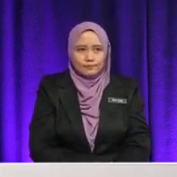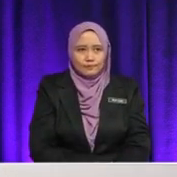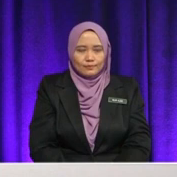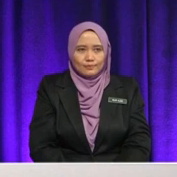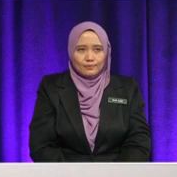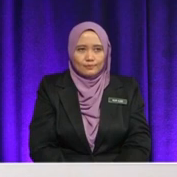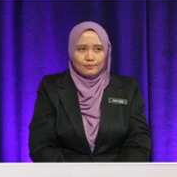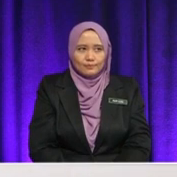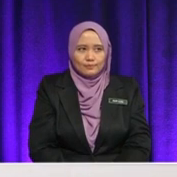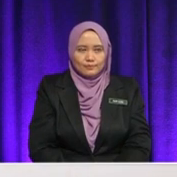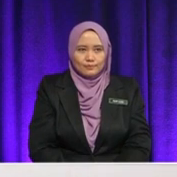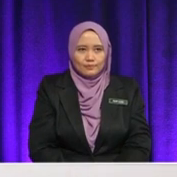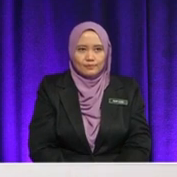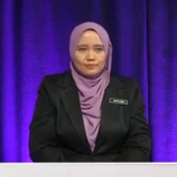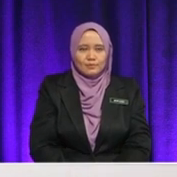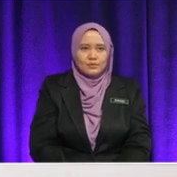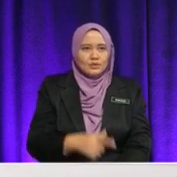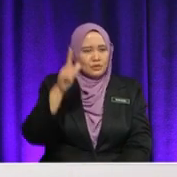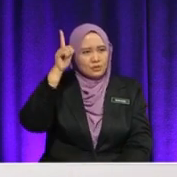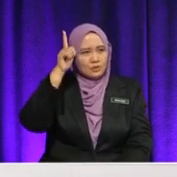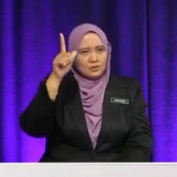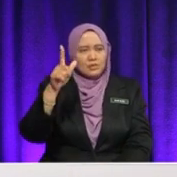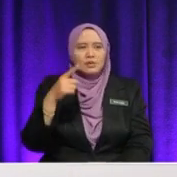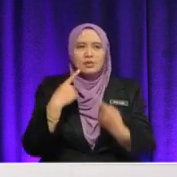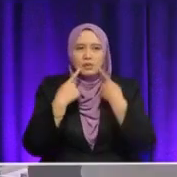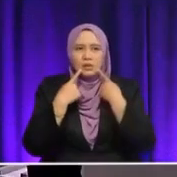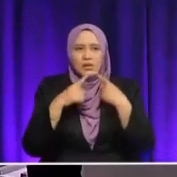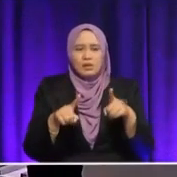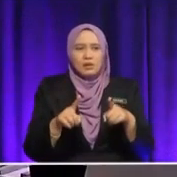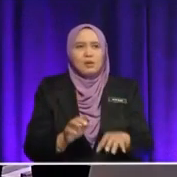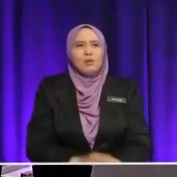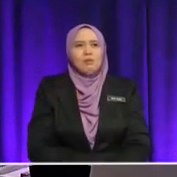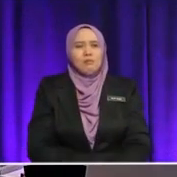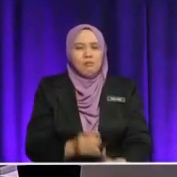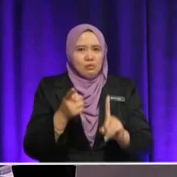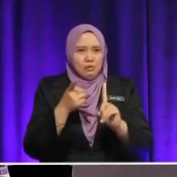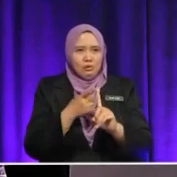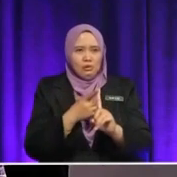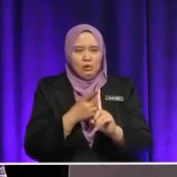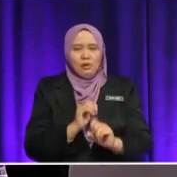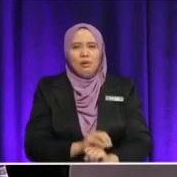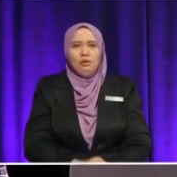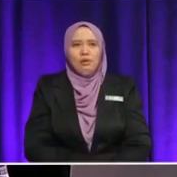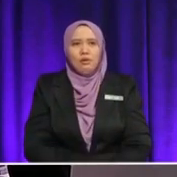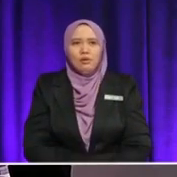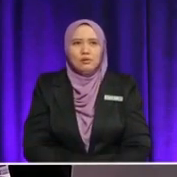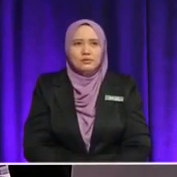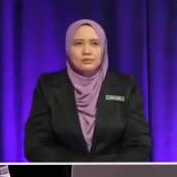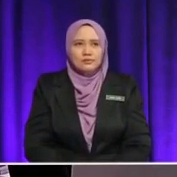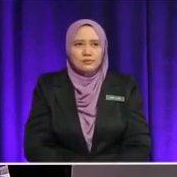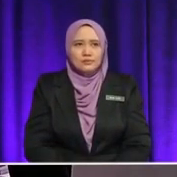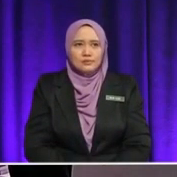katanya khas Indonesia yang pertama mownime sebut tadi adalah berkenaan dengan